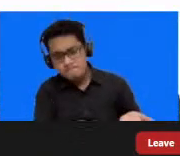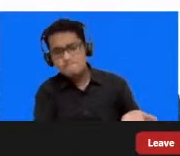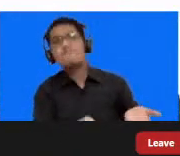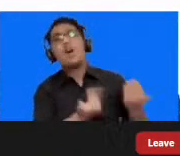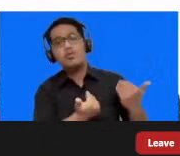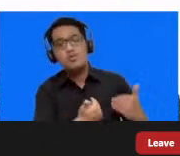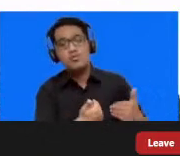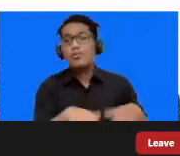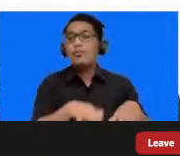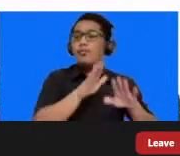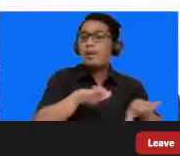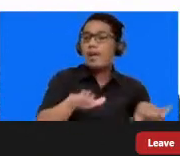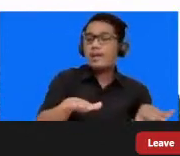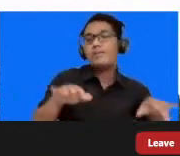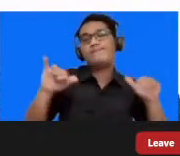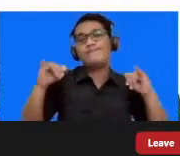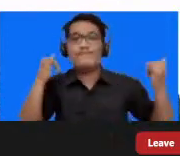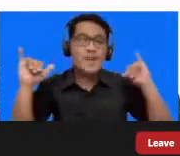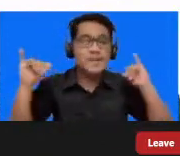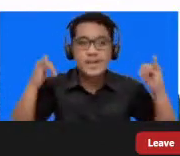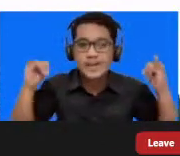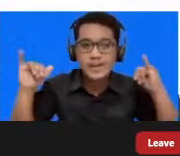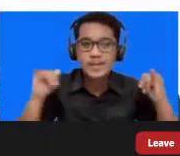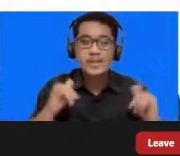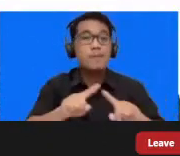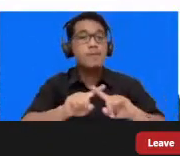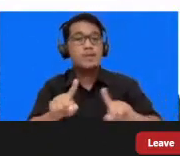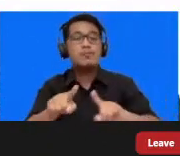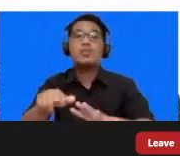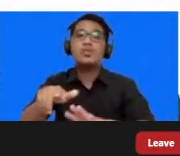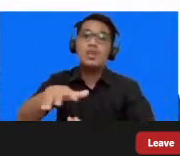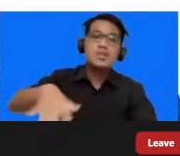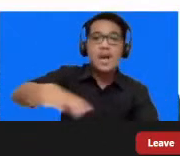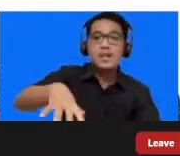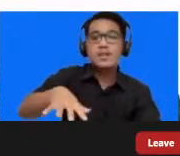untuk bermain walaupun di lokasi bencana, mereka